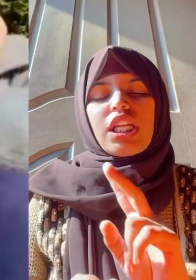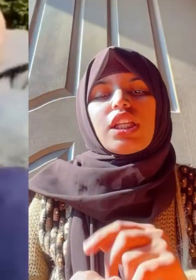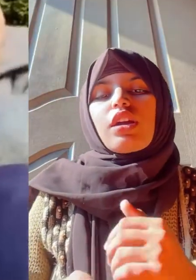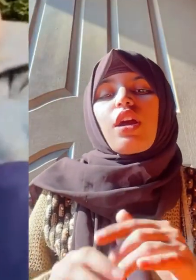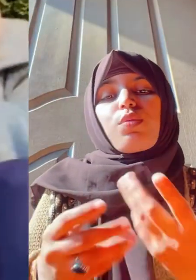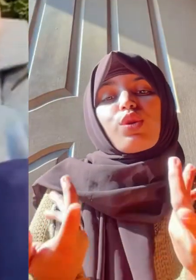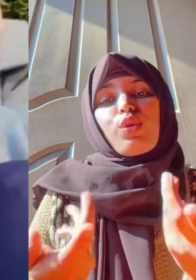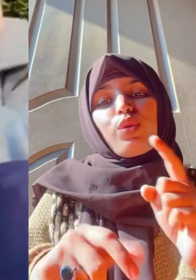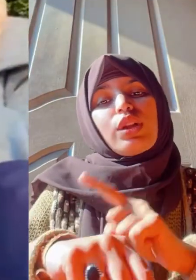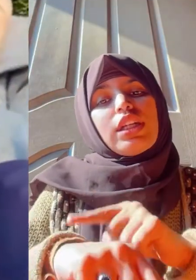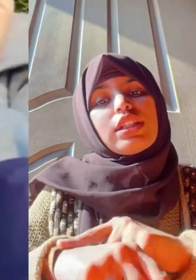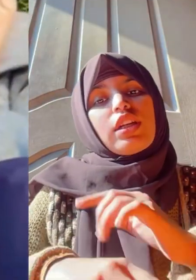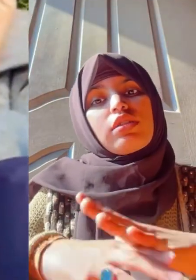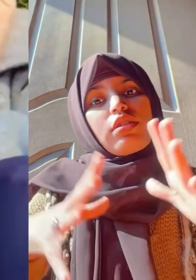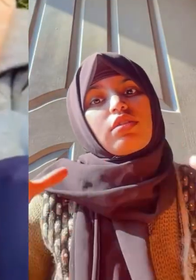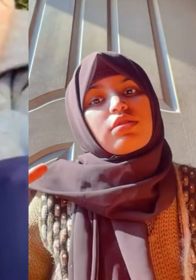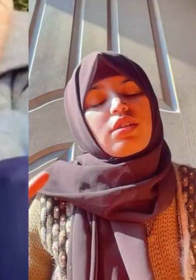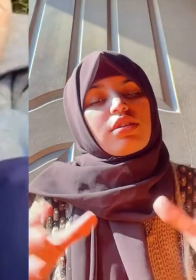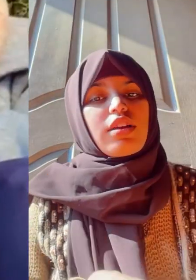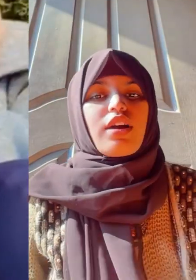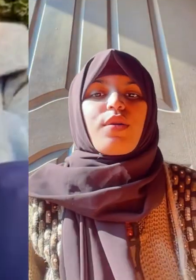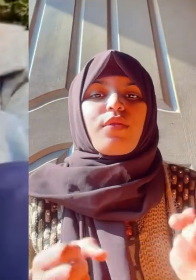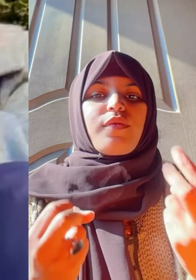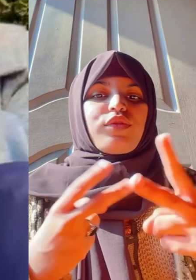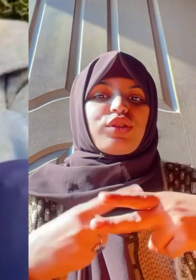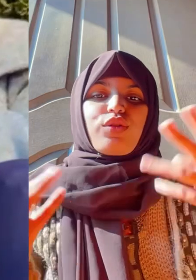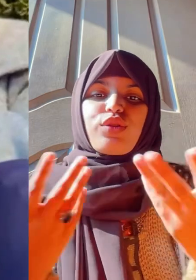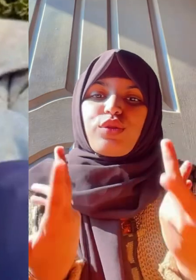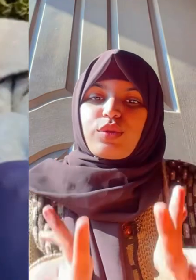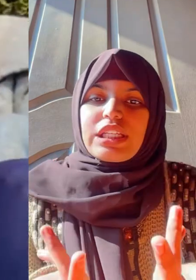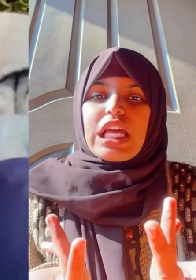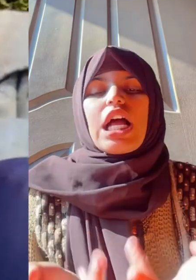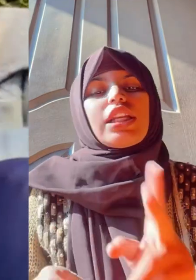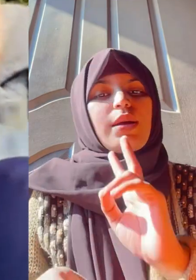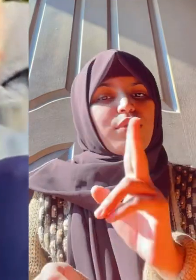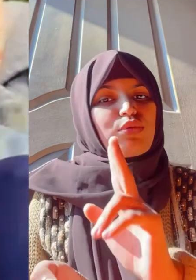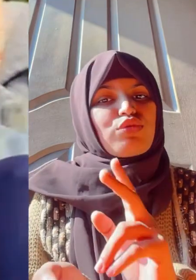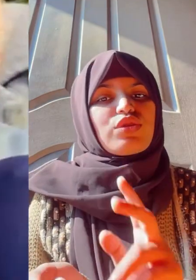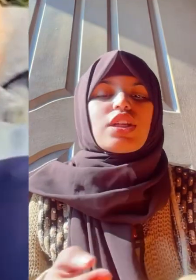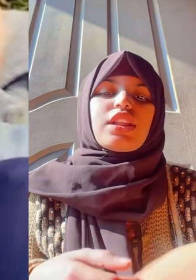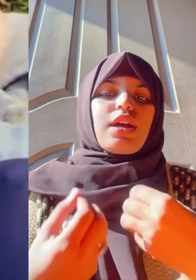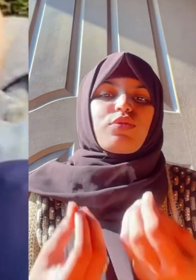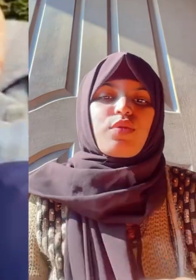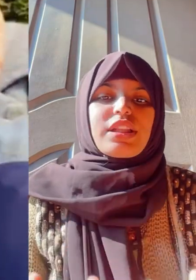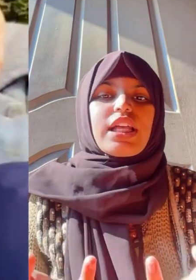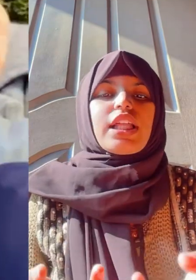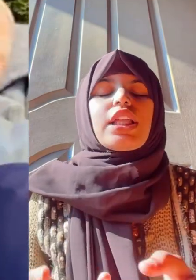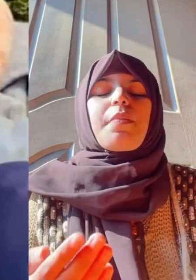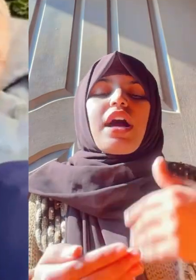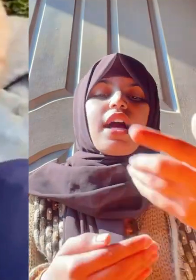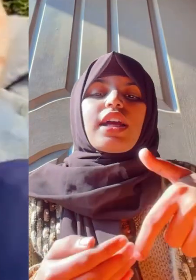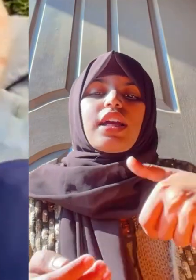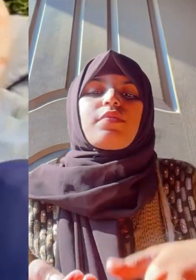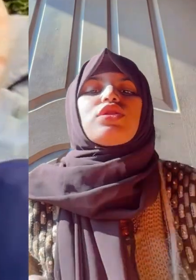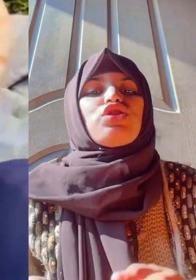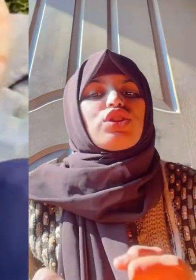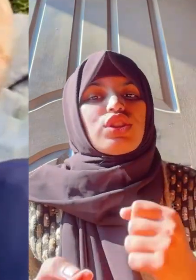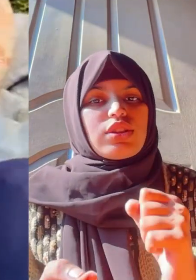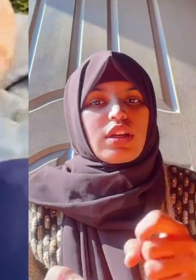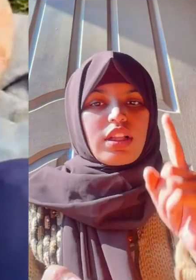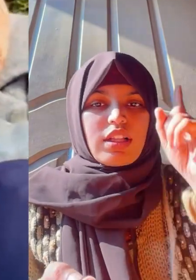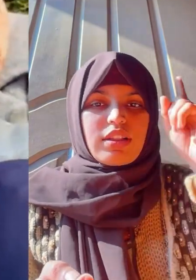फिर कभी बताएंगे। अभी सिर्फ एक शॉर्ट रिव्यू देना था कि मतलब हम लोग व्लॉग्स अभी तक क्यों नहीं आ रहे थे, क्यों इनमें देर हो रही थी। इंशाल्लाह वी विल